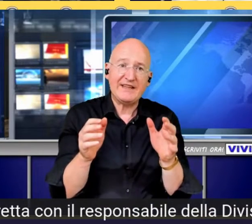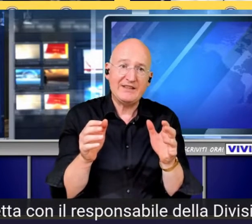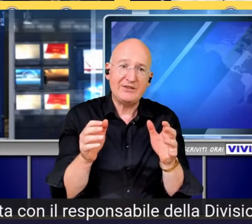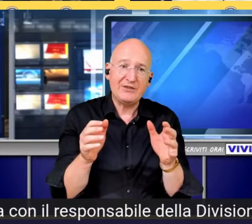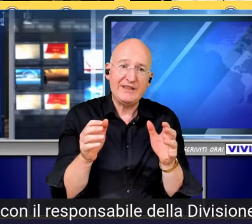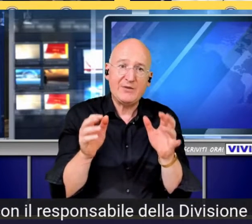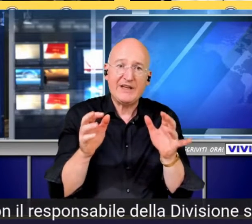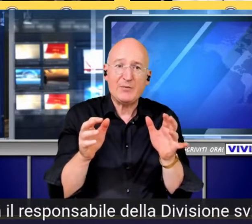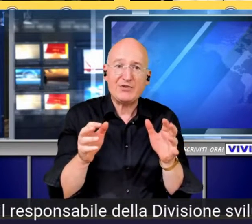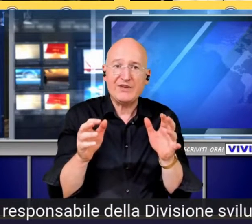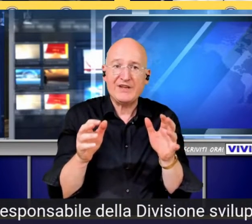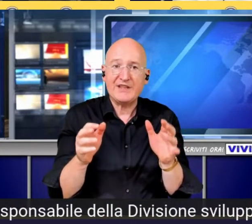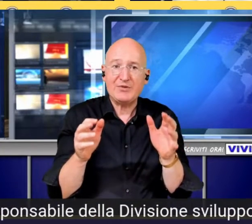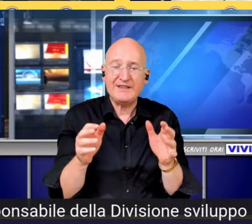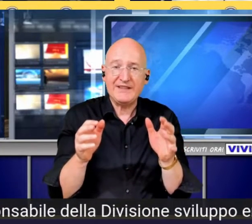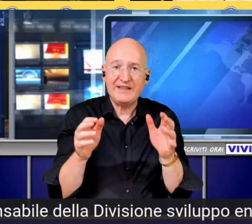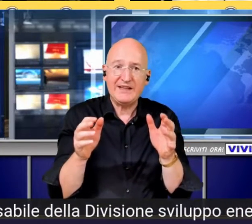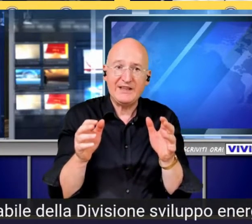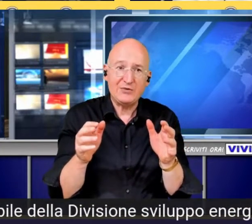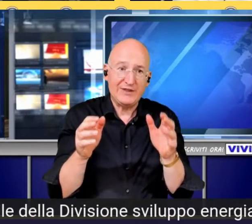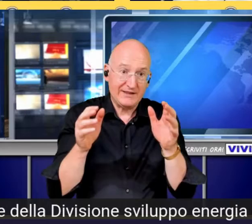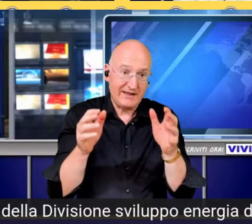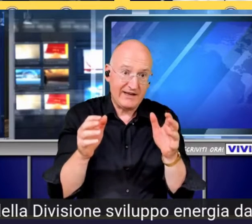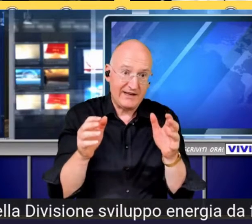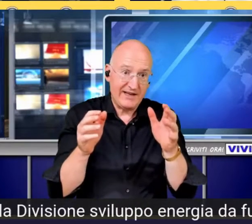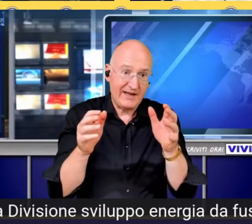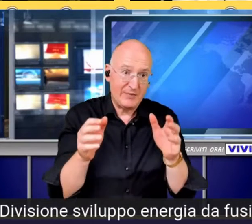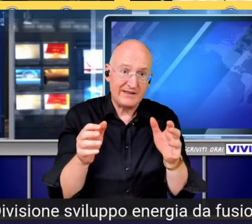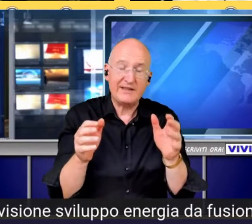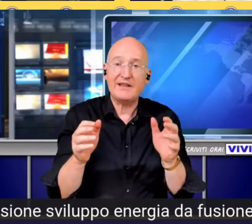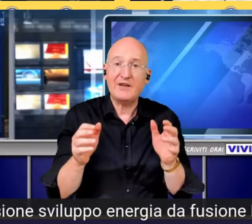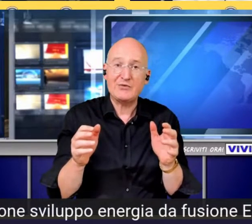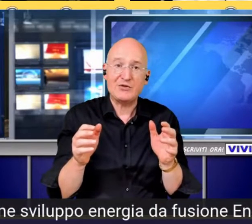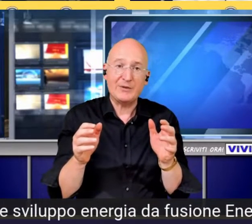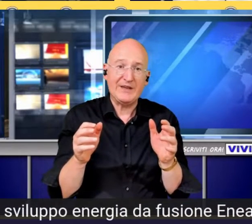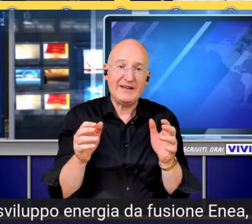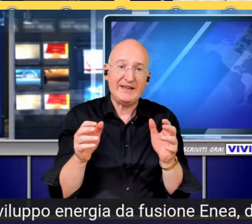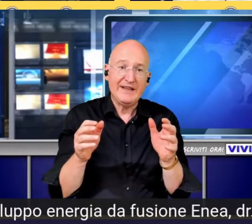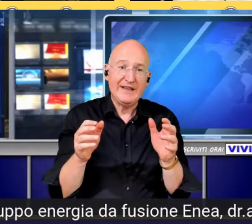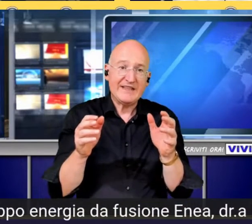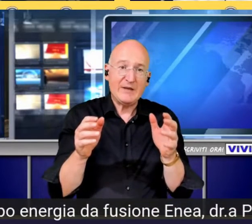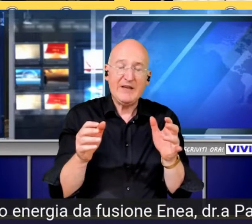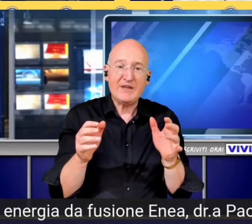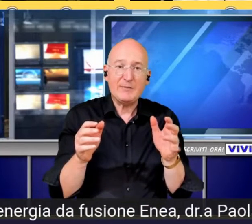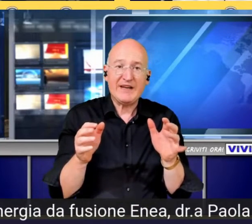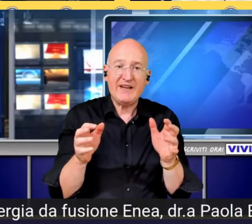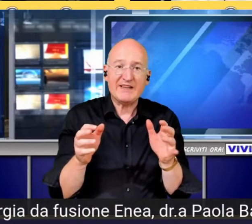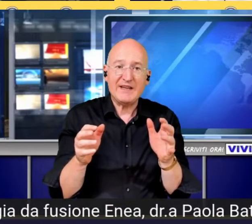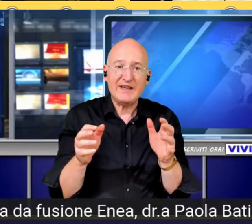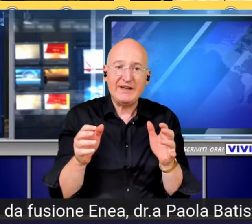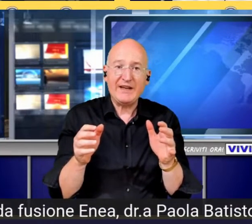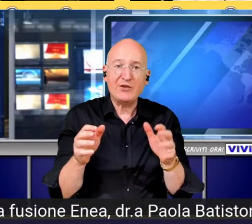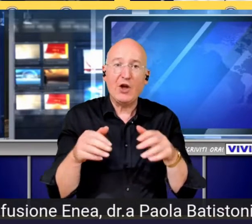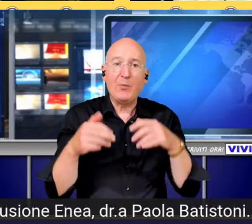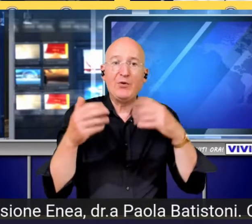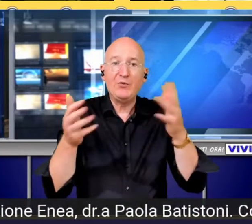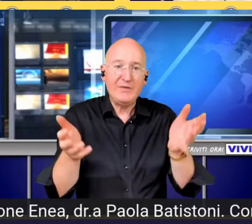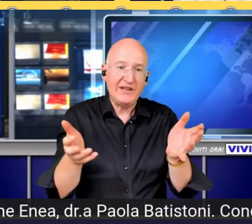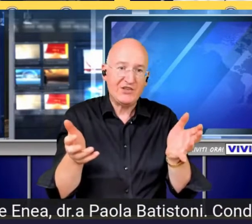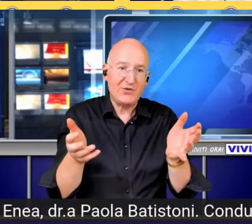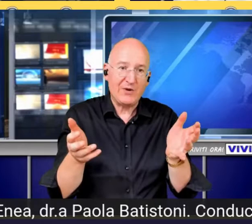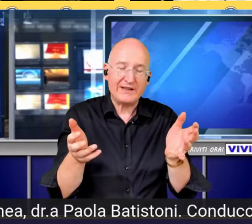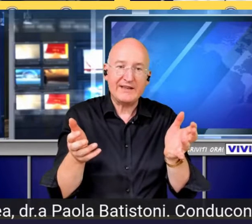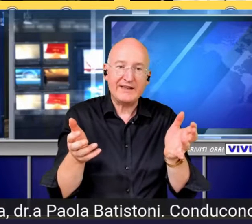notevolissima accelerazione di quelle che possono essere le potenziali ricadute tecniche e pratiche della fusione. Perché se prima si parlava sempre dopo